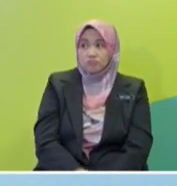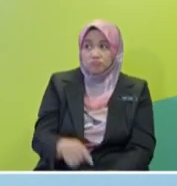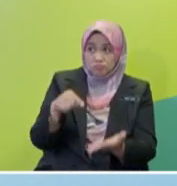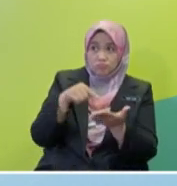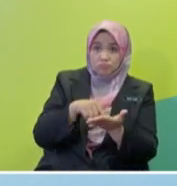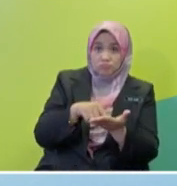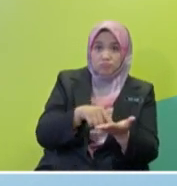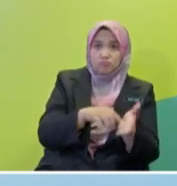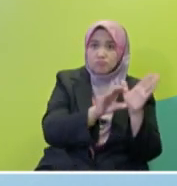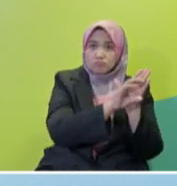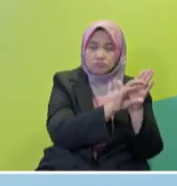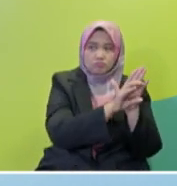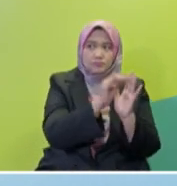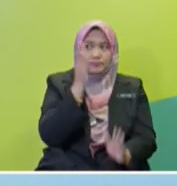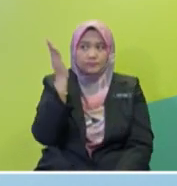menulis